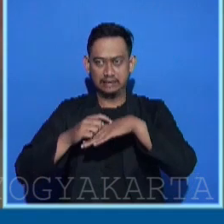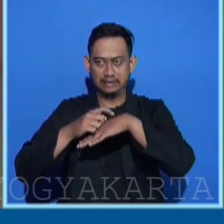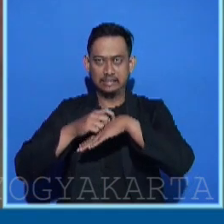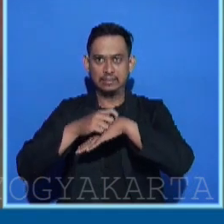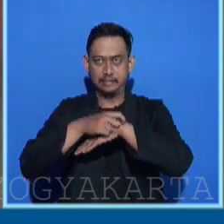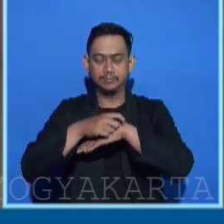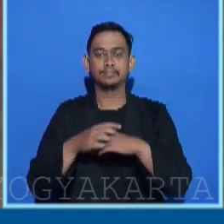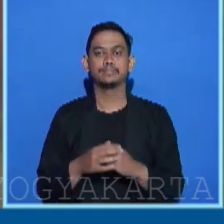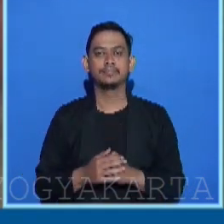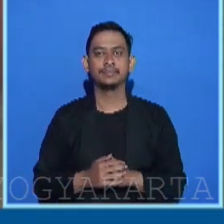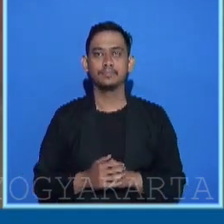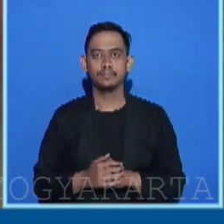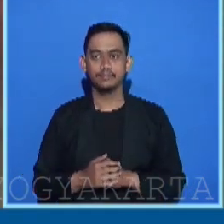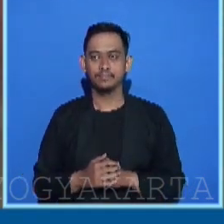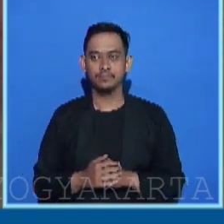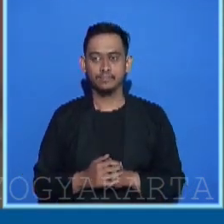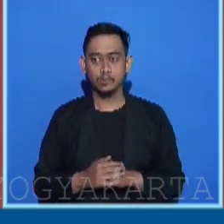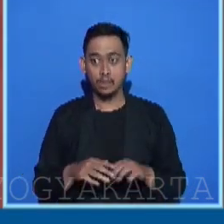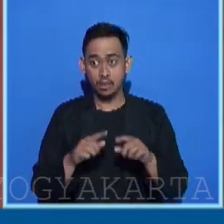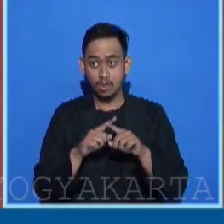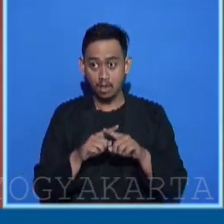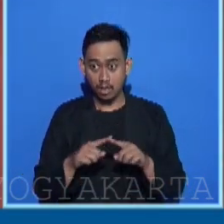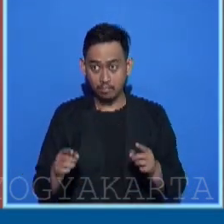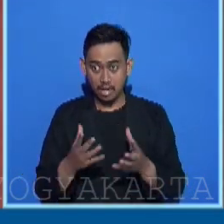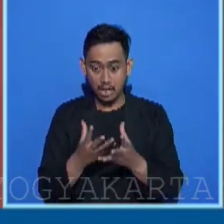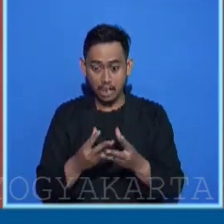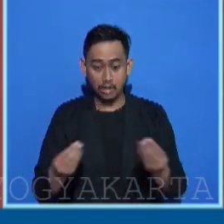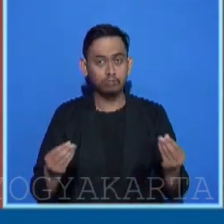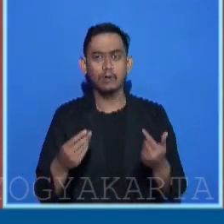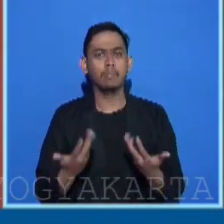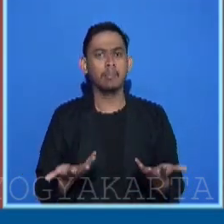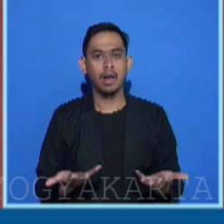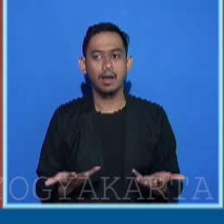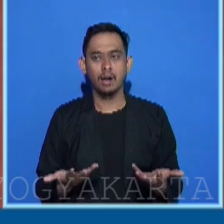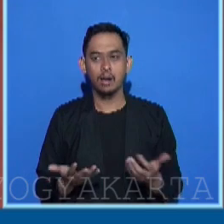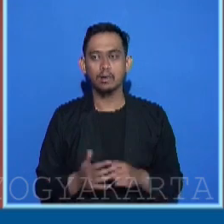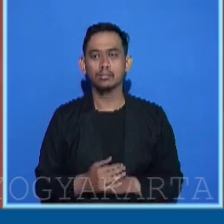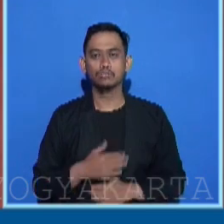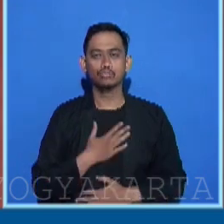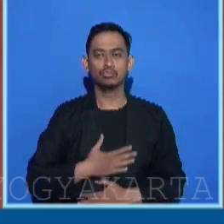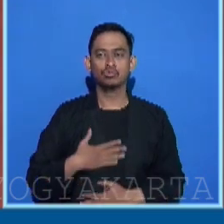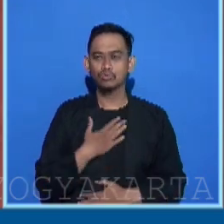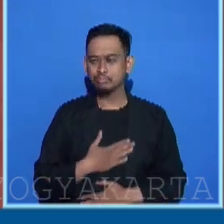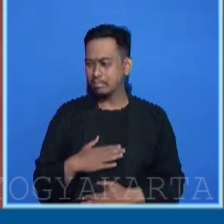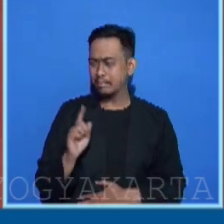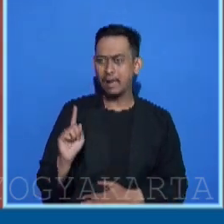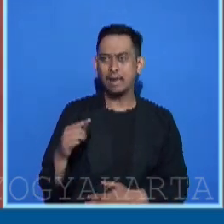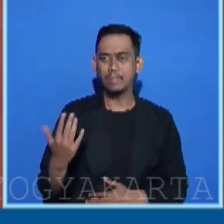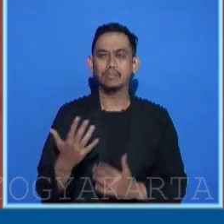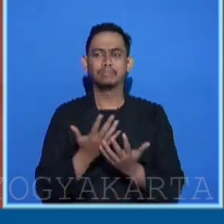Tani anangi mlebet ing mangsa ketiga meniko kadang Tani cacing sutra rumawas kuatos Anarki payunan